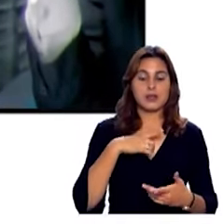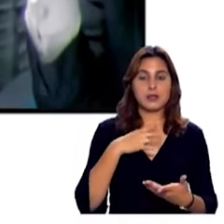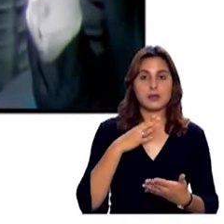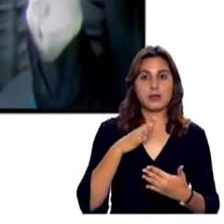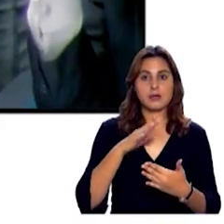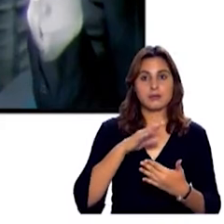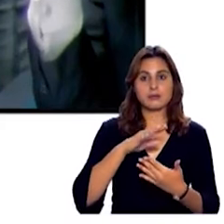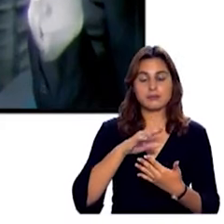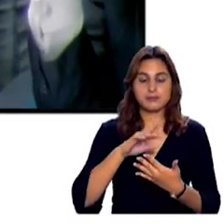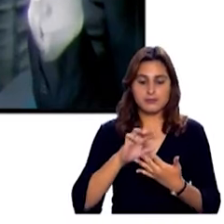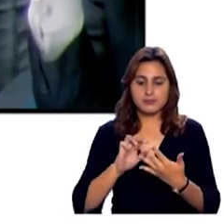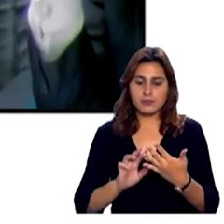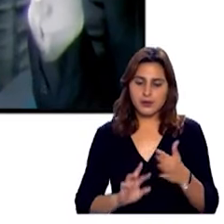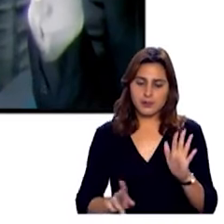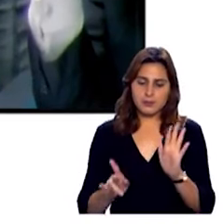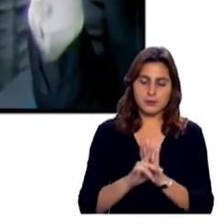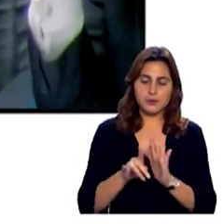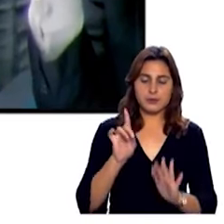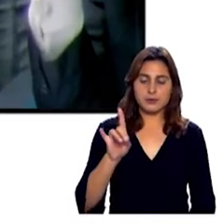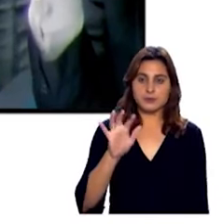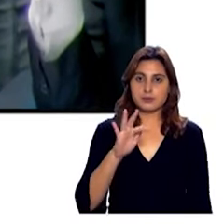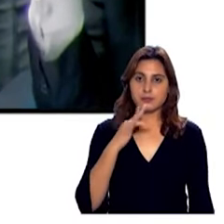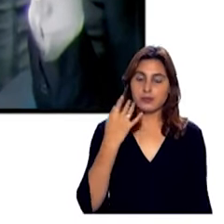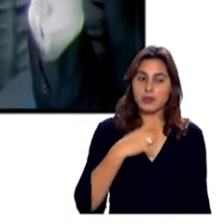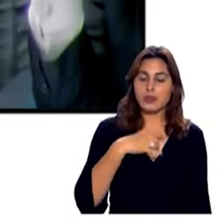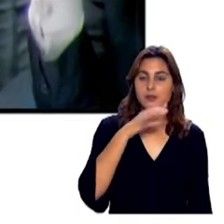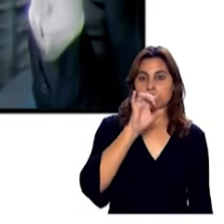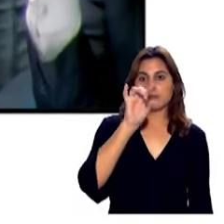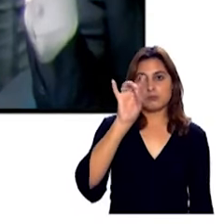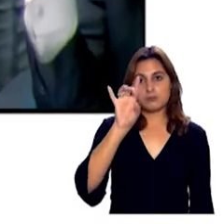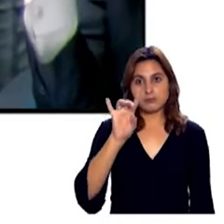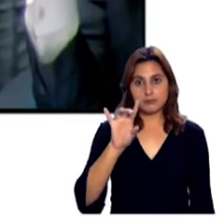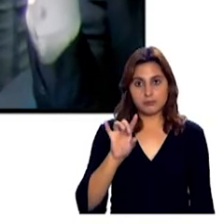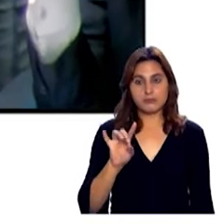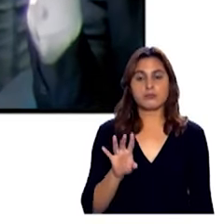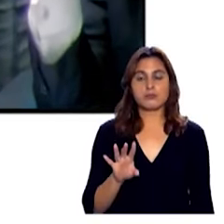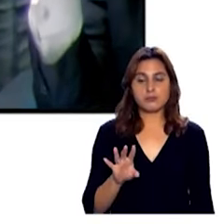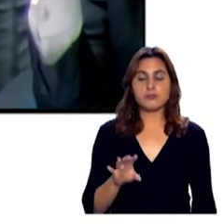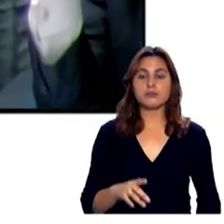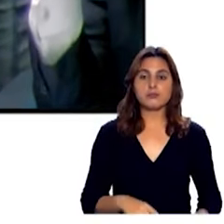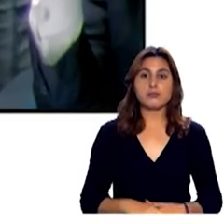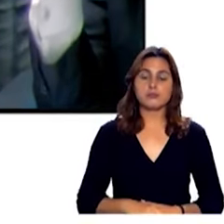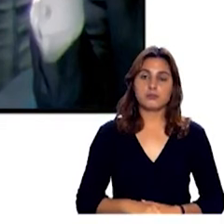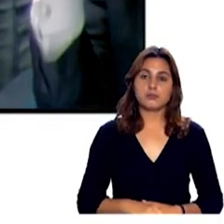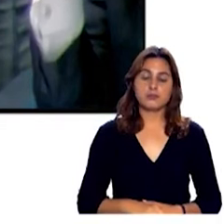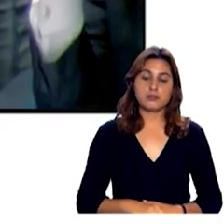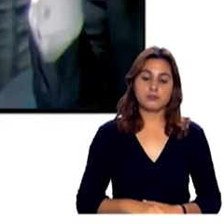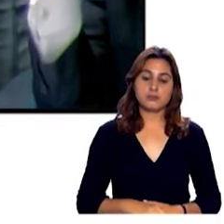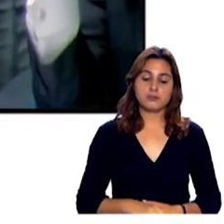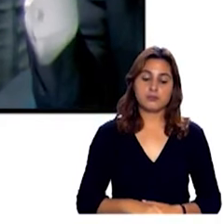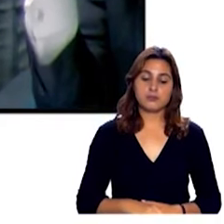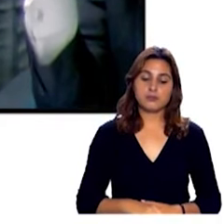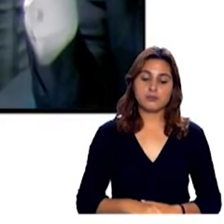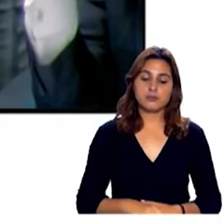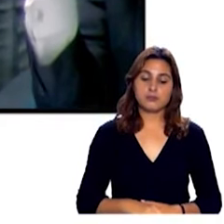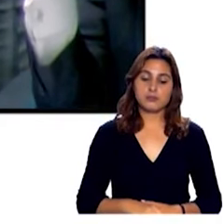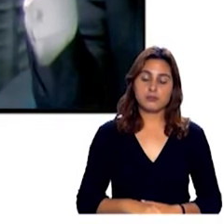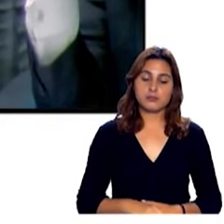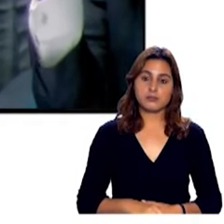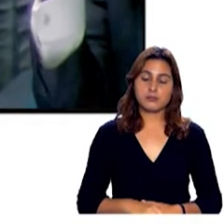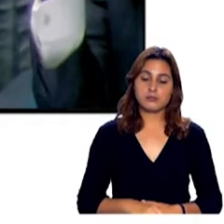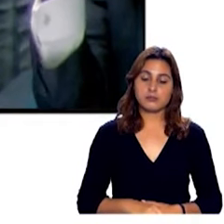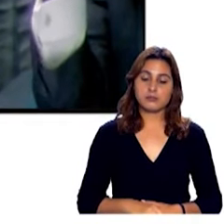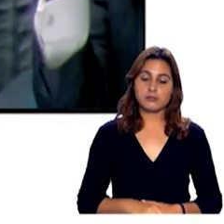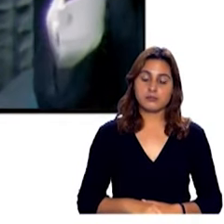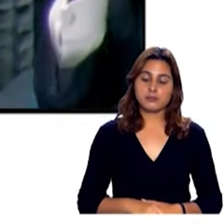de recours le recours en cassation ET à a l'interdiction de connaitre des éléments factuel